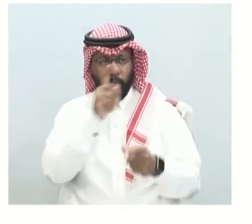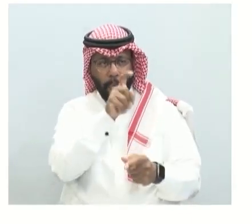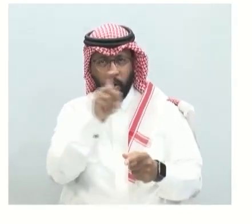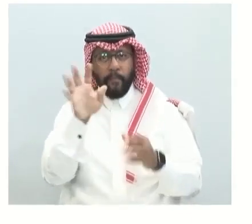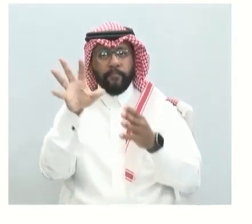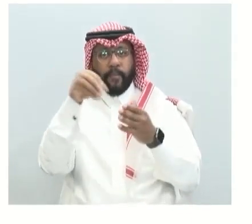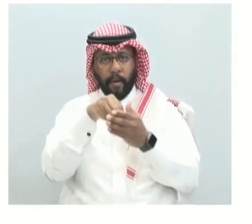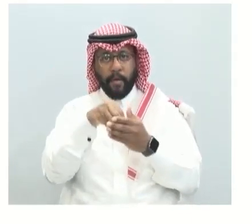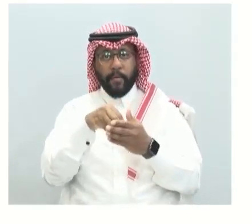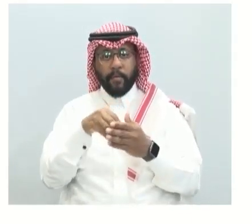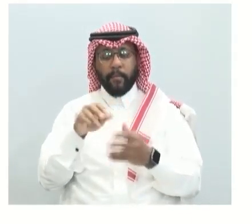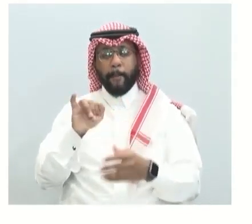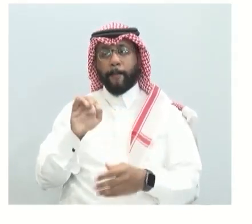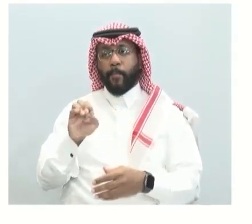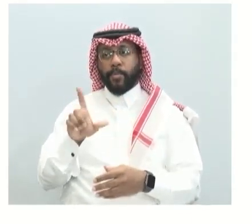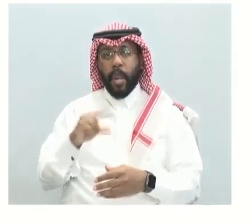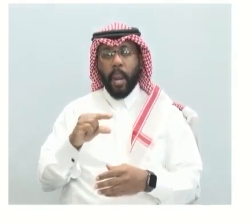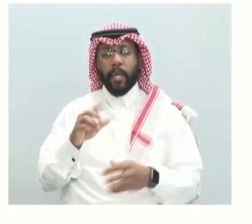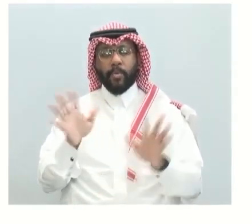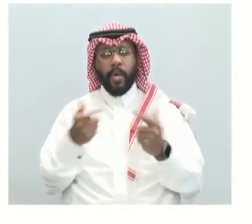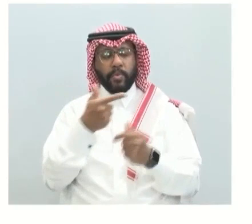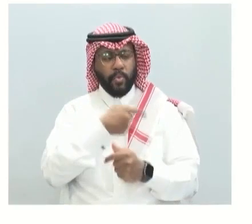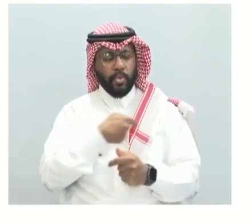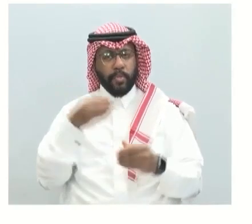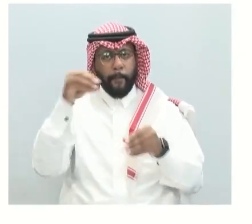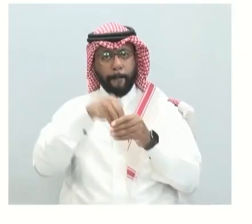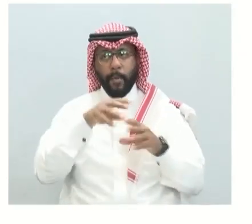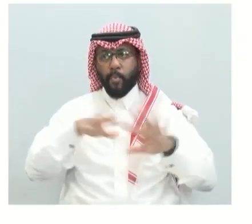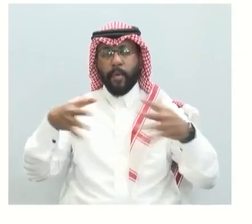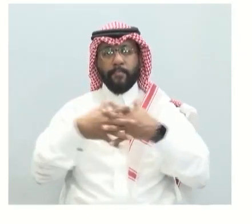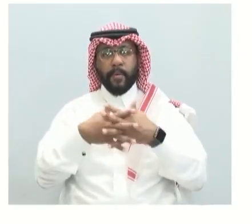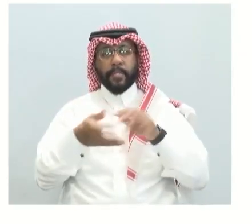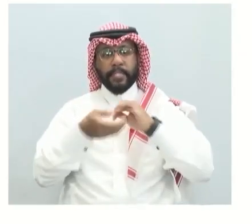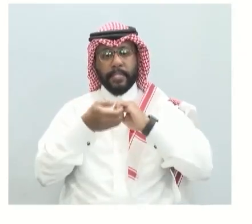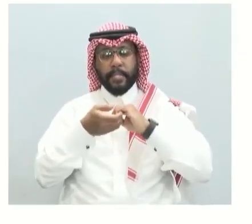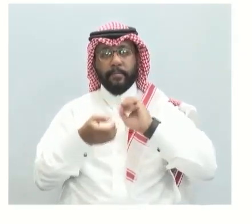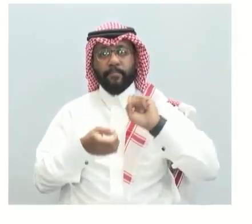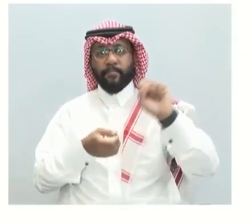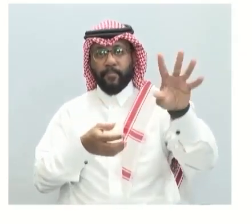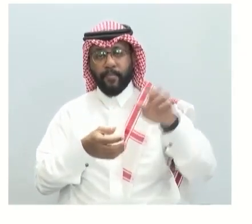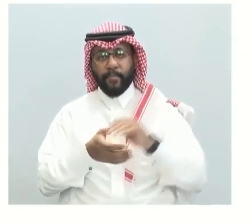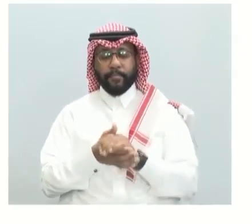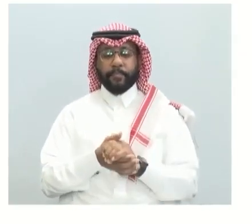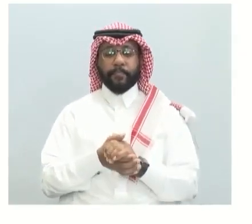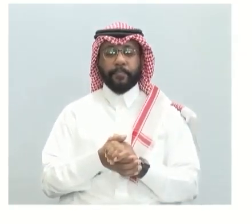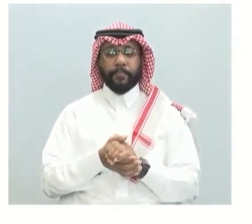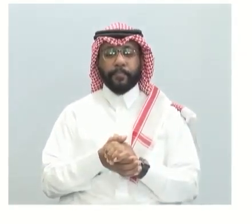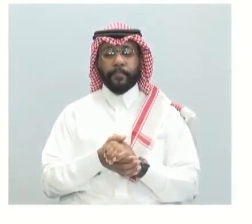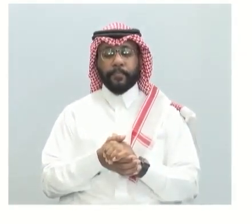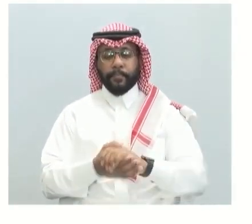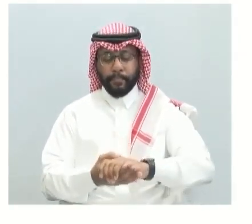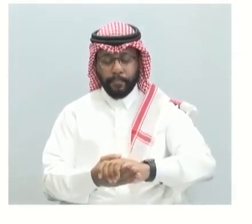الملفات اقوم بانشاء مجلد واعطيه اسما ثم اشاركه مع صديقه كيف نشارك الملفات مع